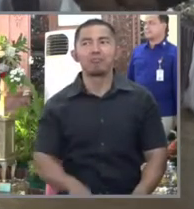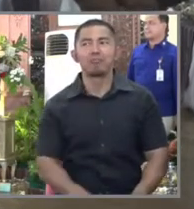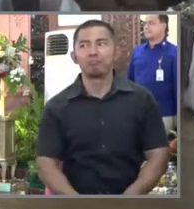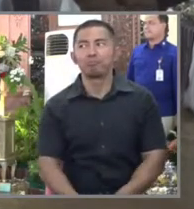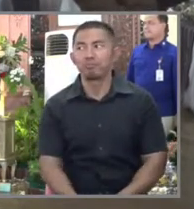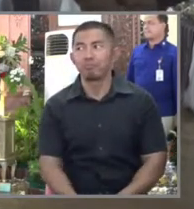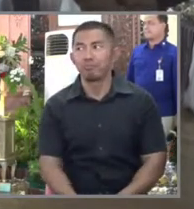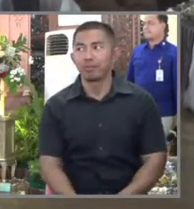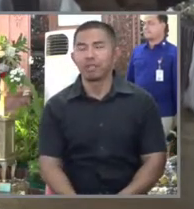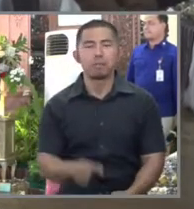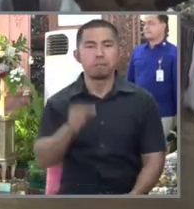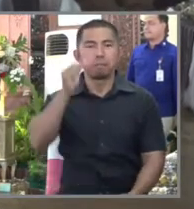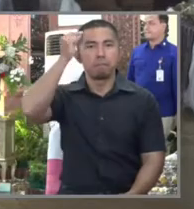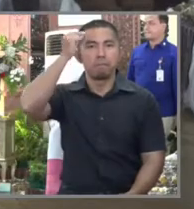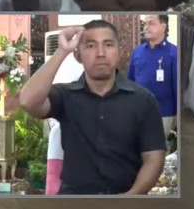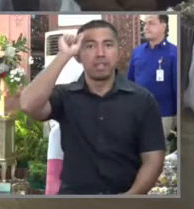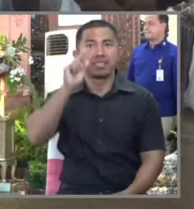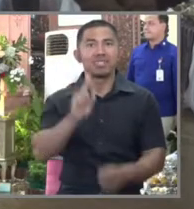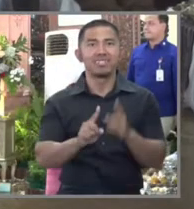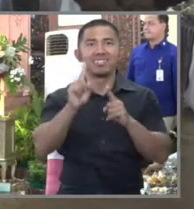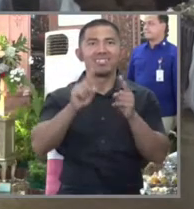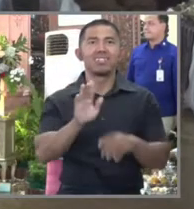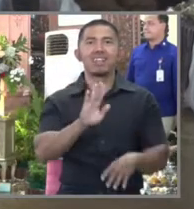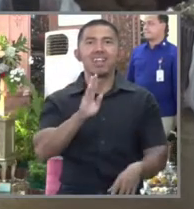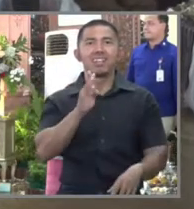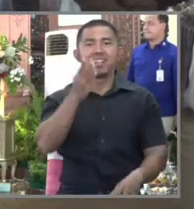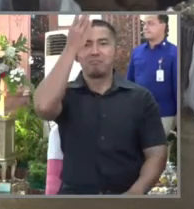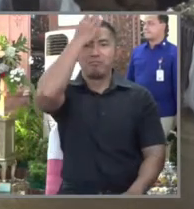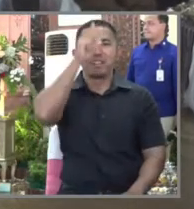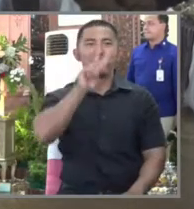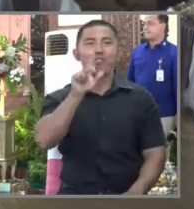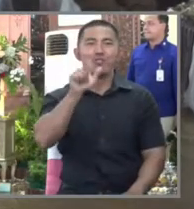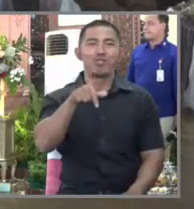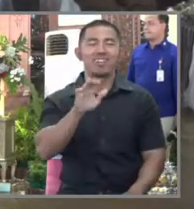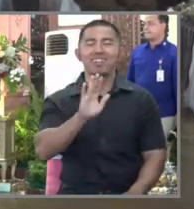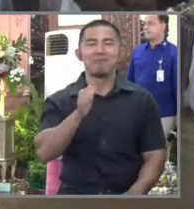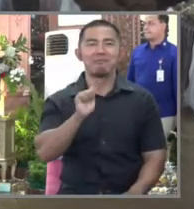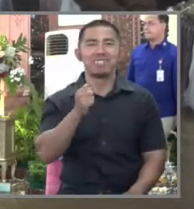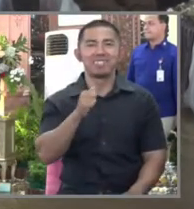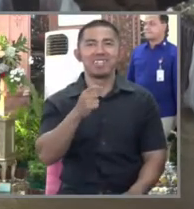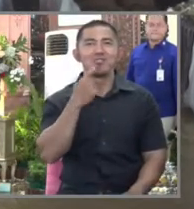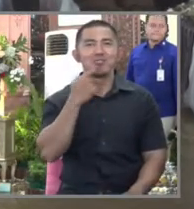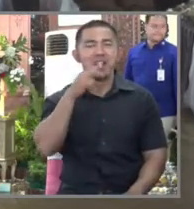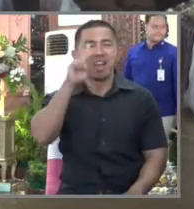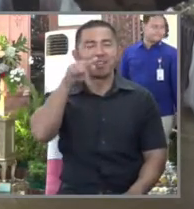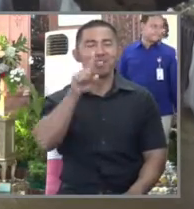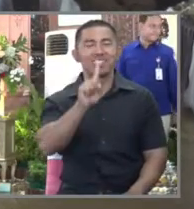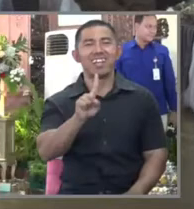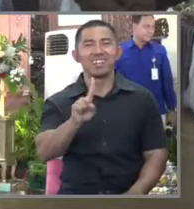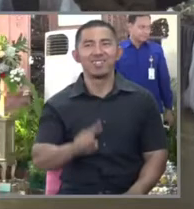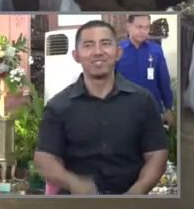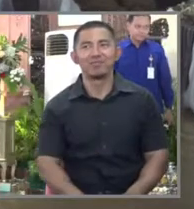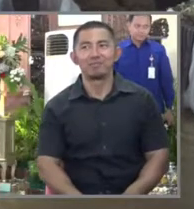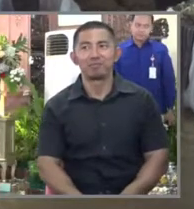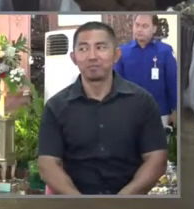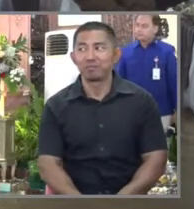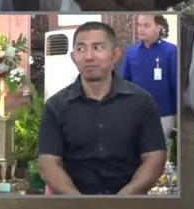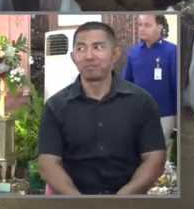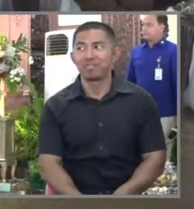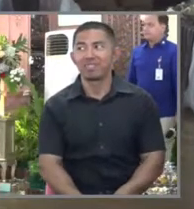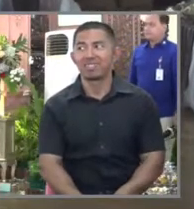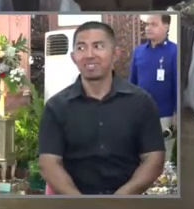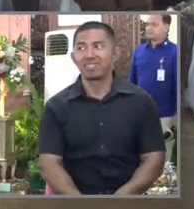Ini belajar demokrasi, kan enggak ada bupati kok dua. Itu demokrasi coba pelajarnya. Ya enggak apa-apa, lo